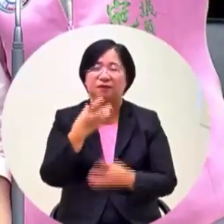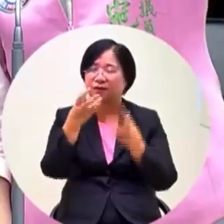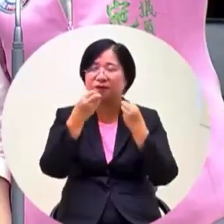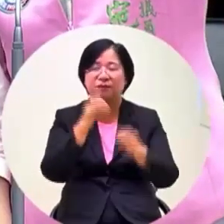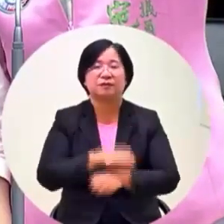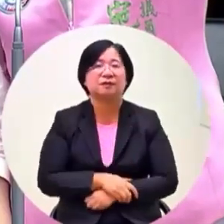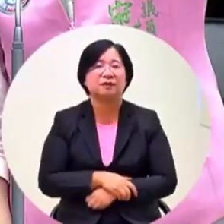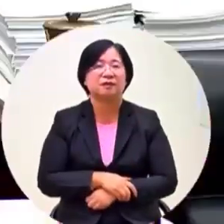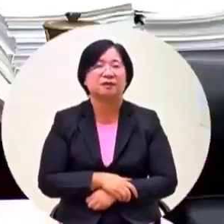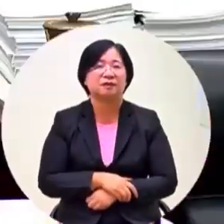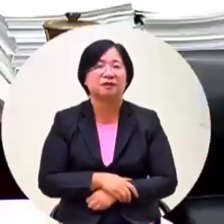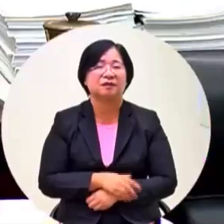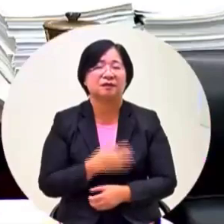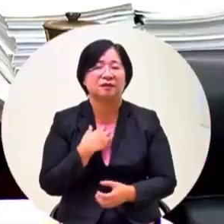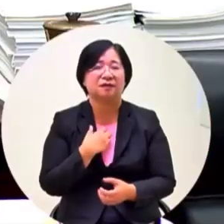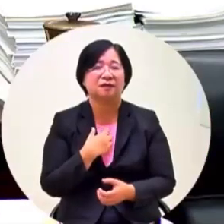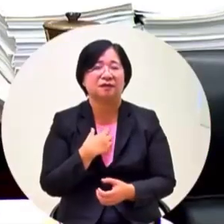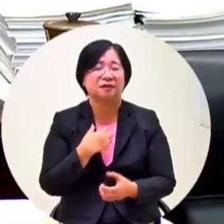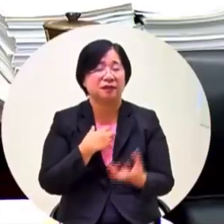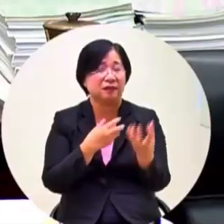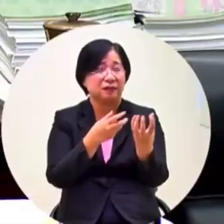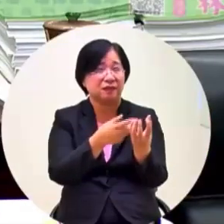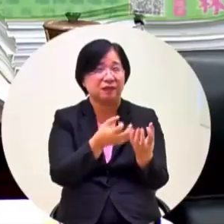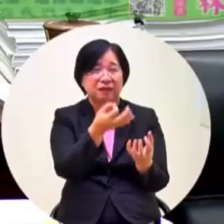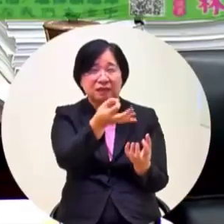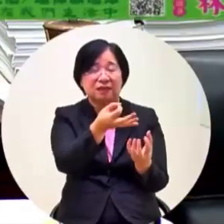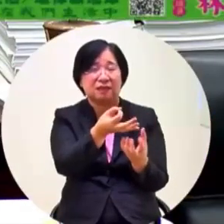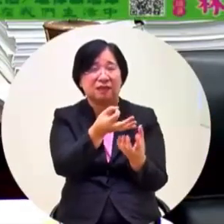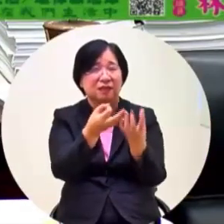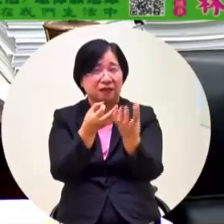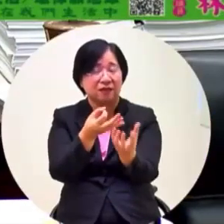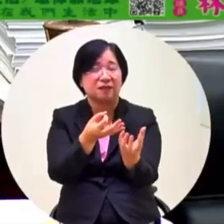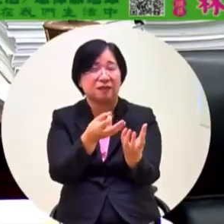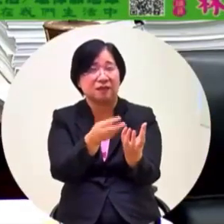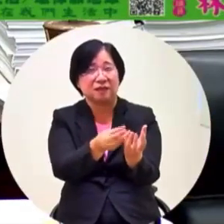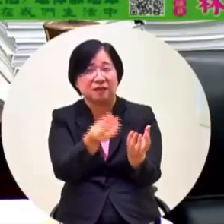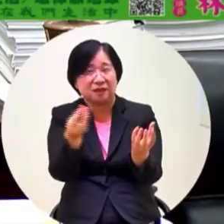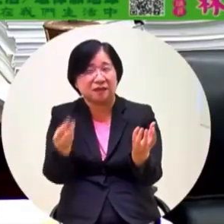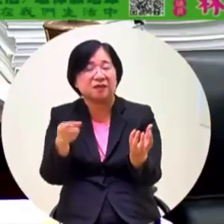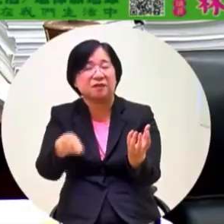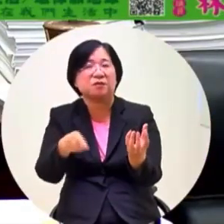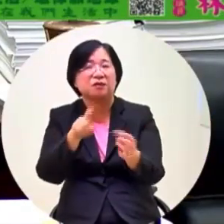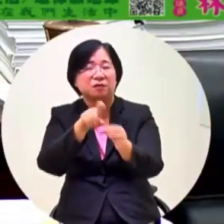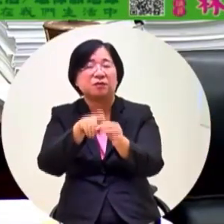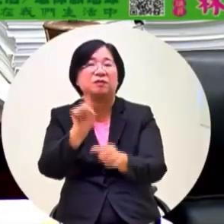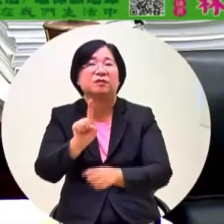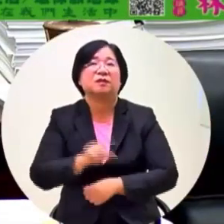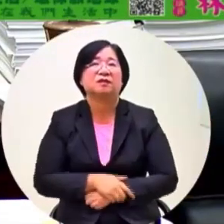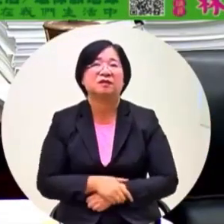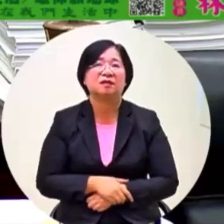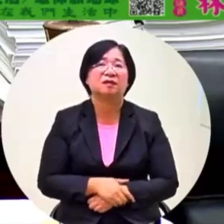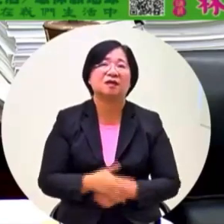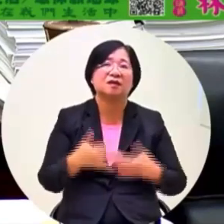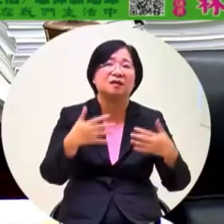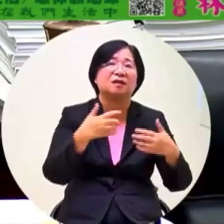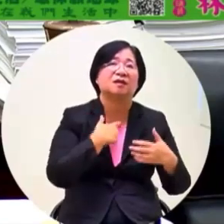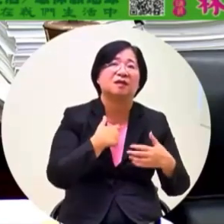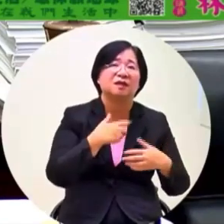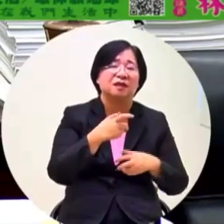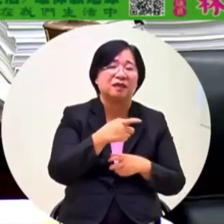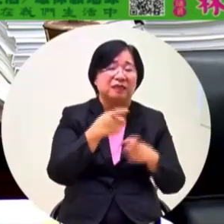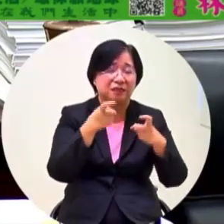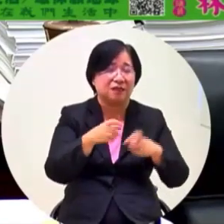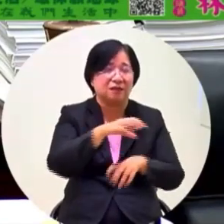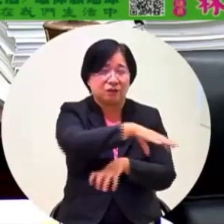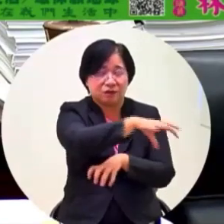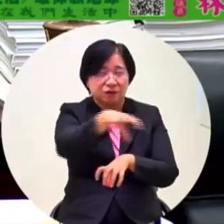宗旨，来，我们来看一下，就是为了提升港区周边道路交通服务品质、环